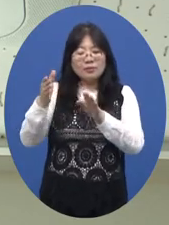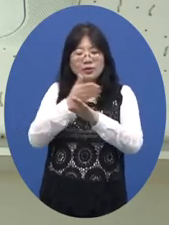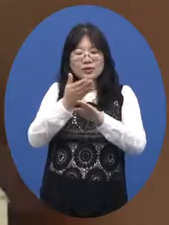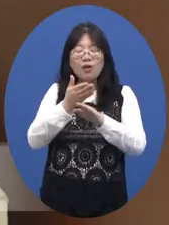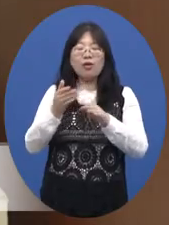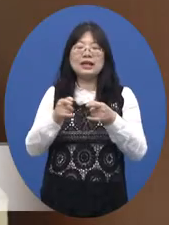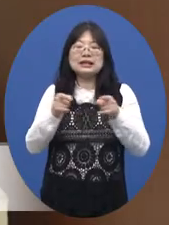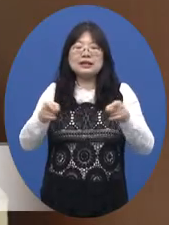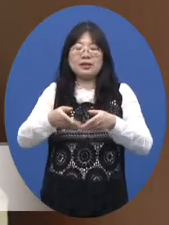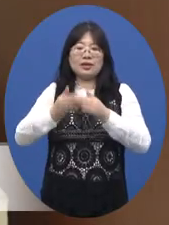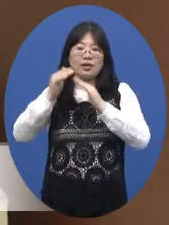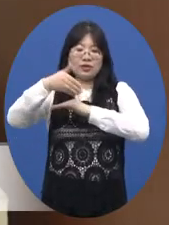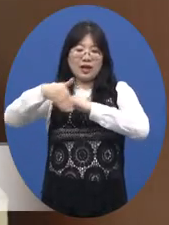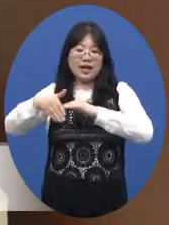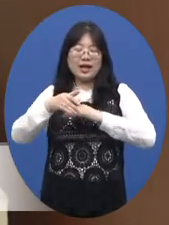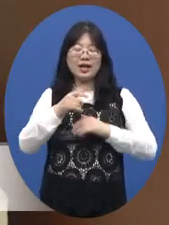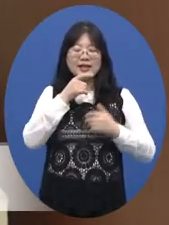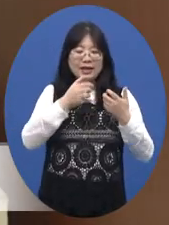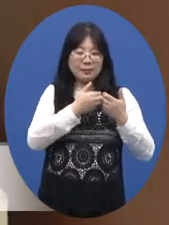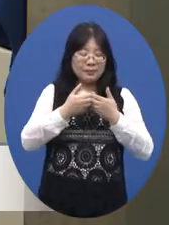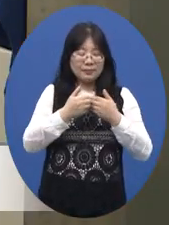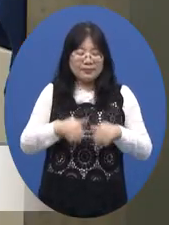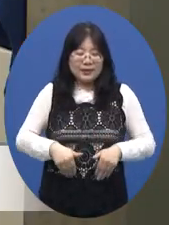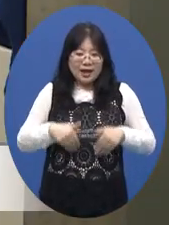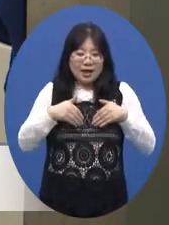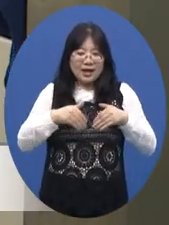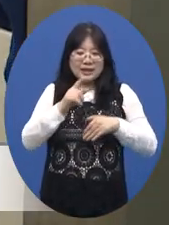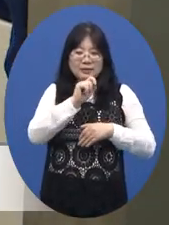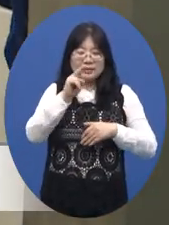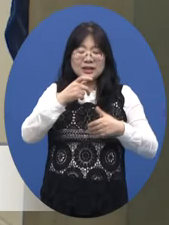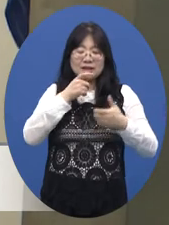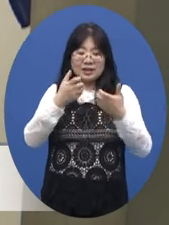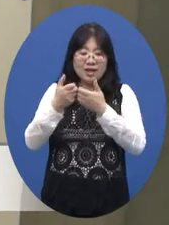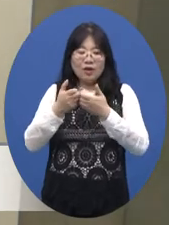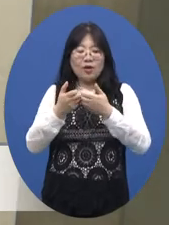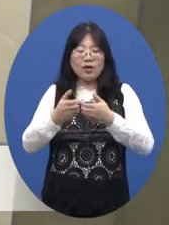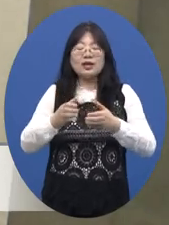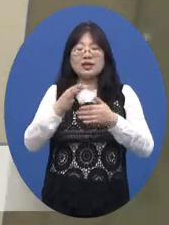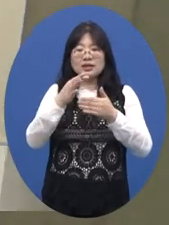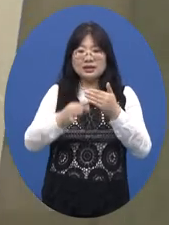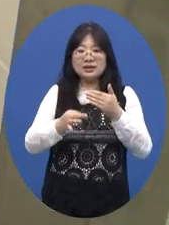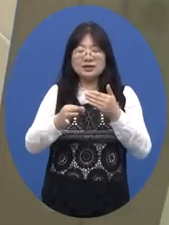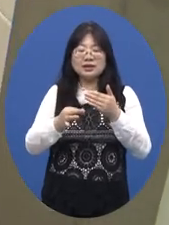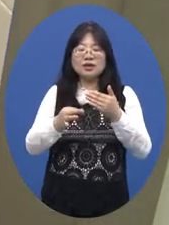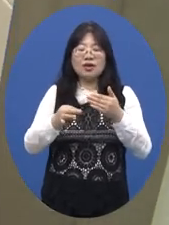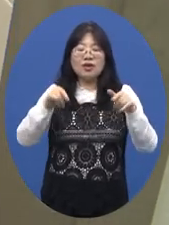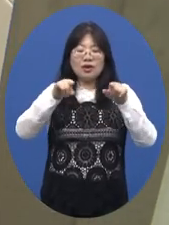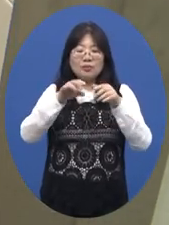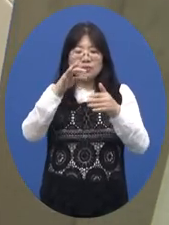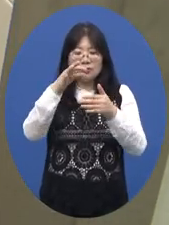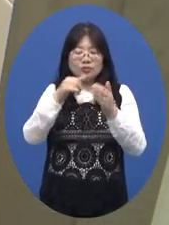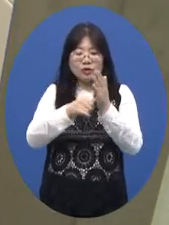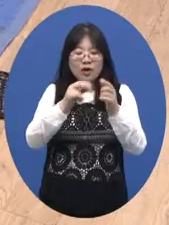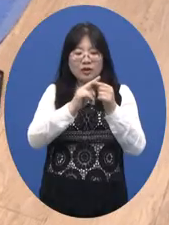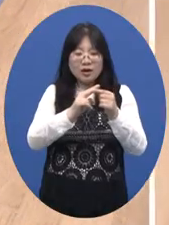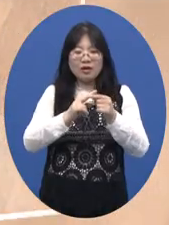계획. 냉난방시설과 냉장고, TV 등의 편의시설은 물론 공간만 되면 샤워 시설도 갖추도록